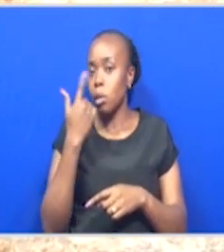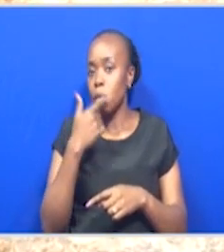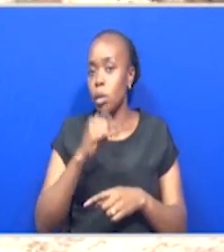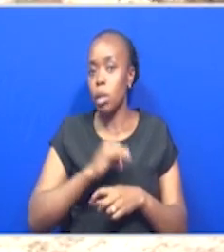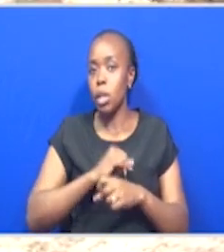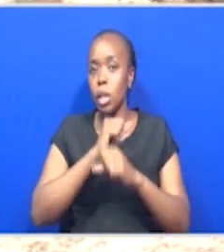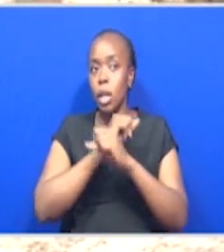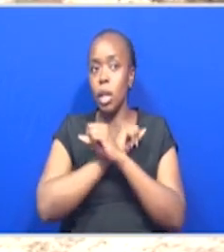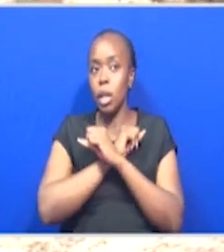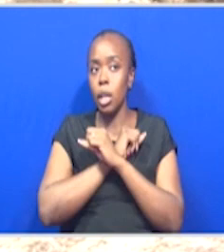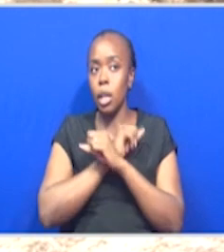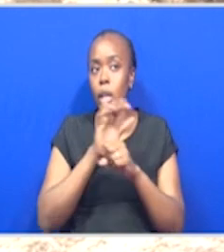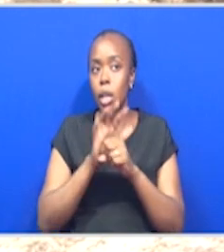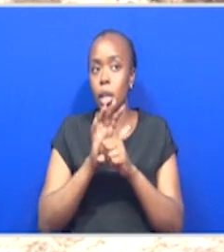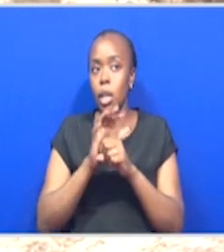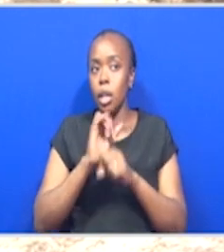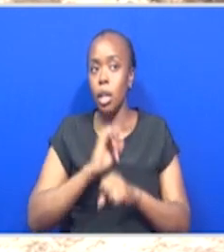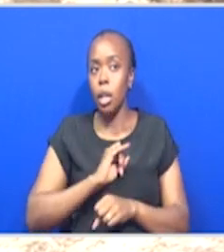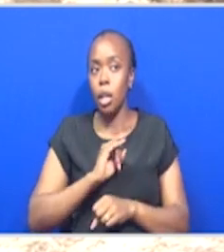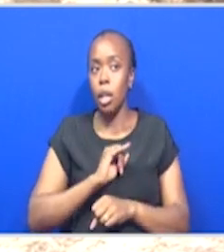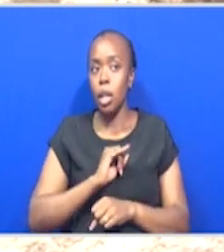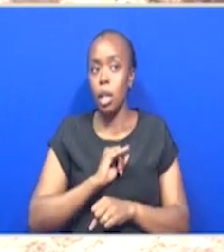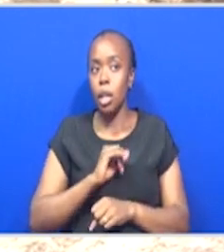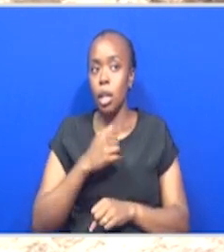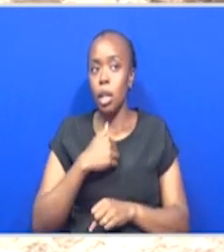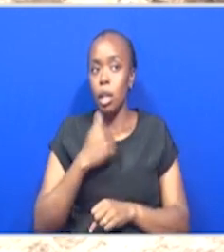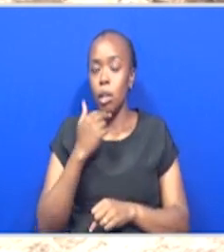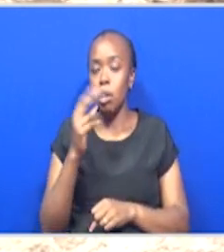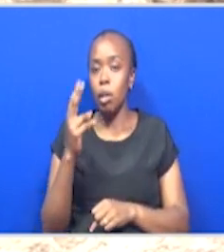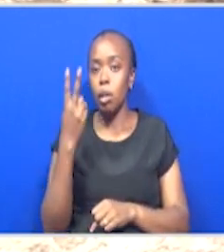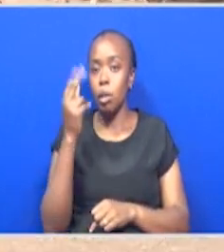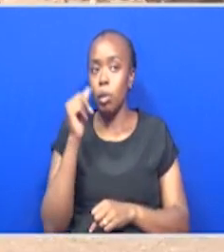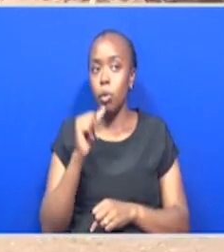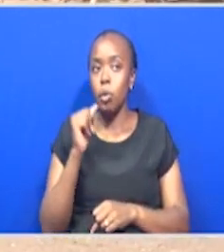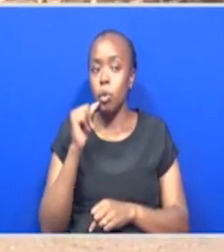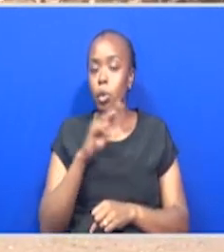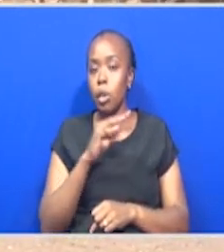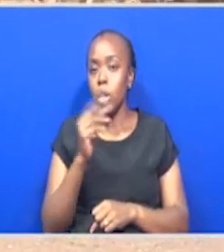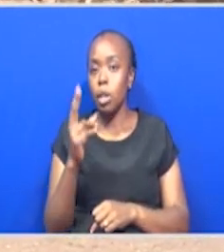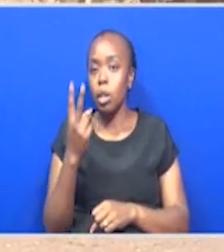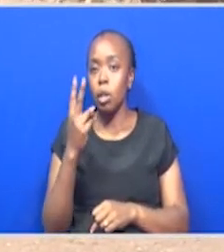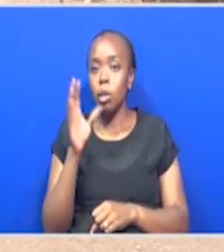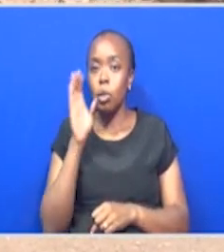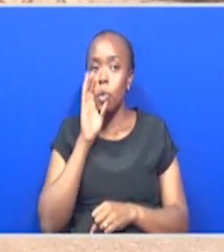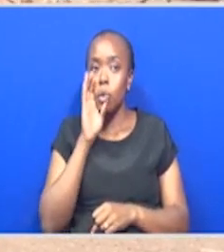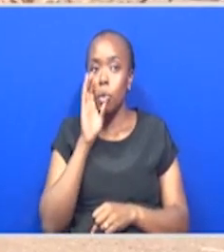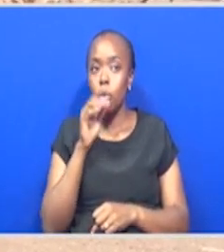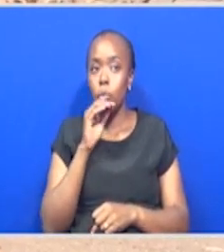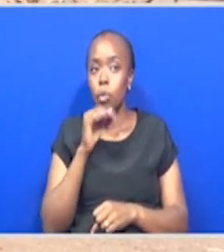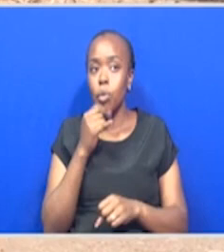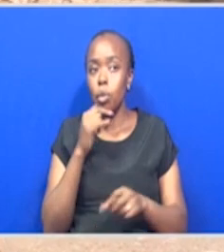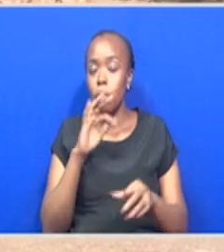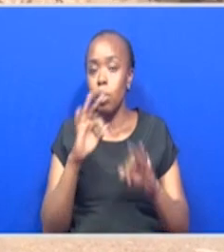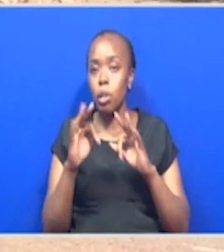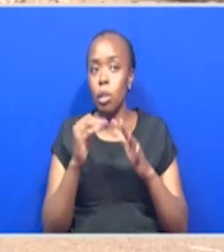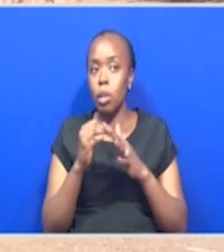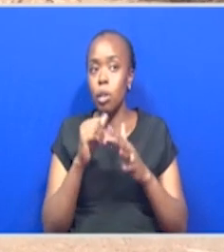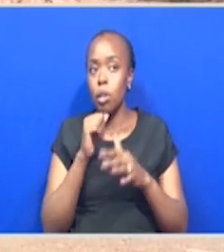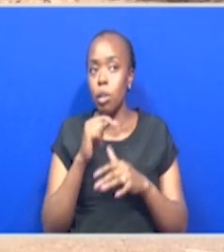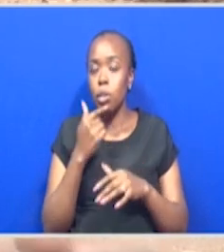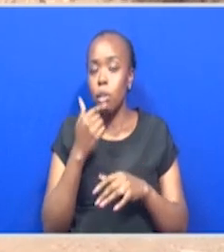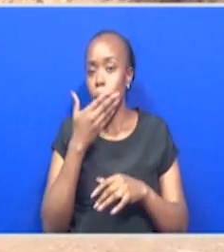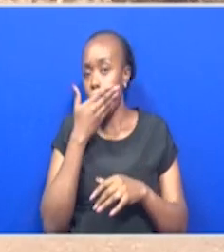sana. Mimi ni lose aunti wawili na makadins wawili. Ingekuwa kama ingekuwa ikuwe tu afadhali